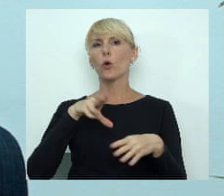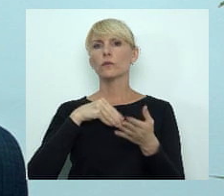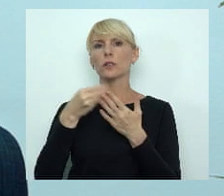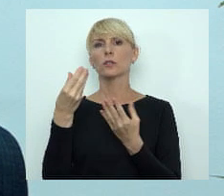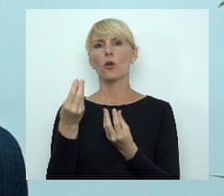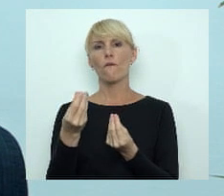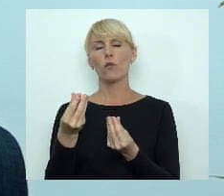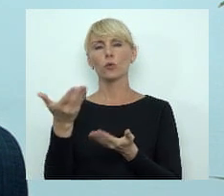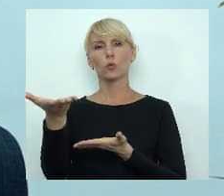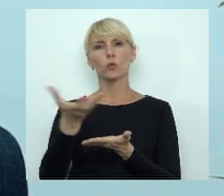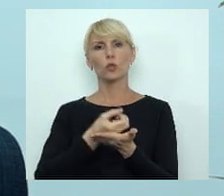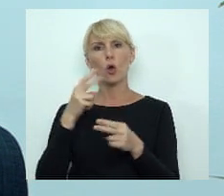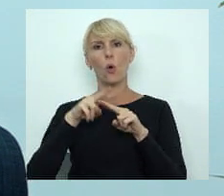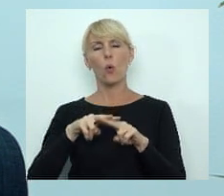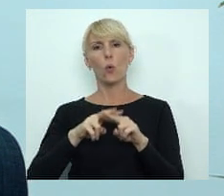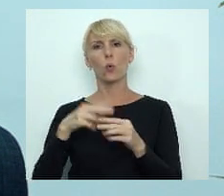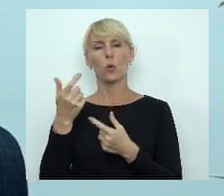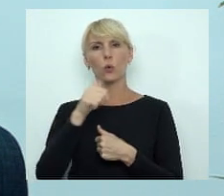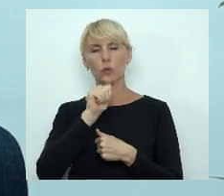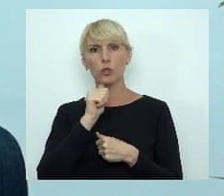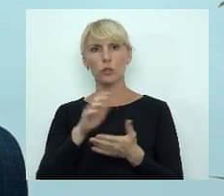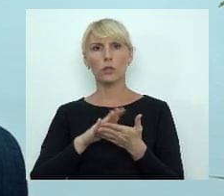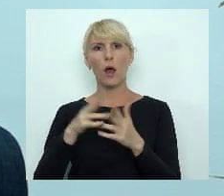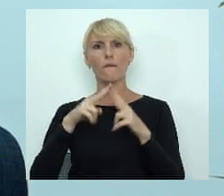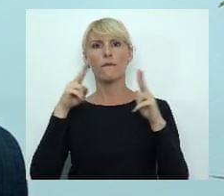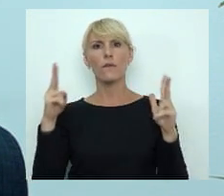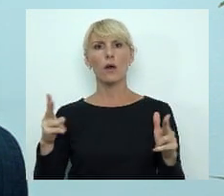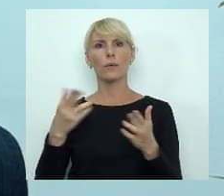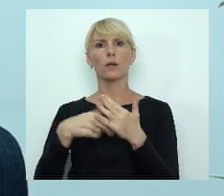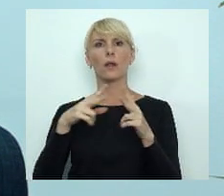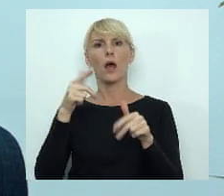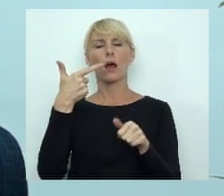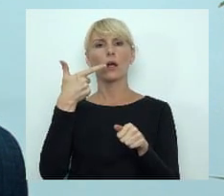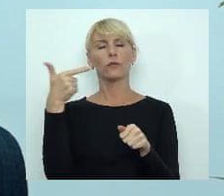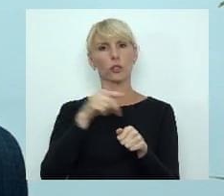funduszy unijnych w ramach Regionalnego Programu Operacyjnego Województwa Łódzkiego na lata